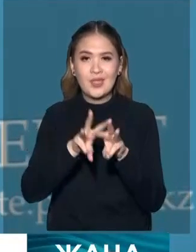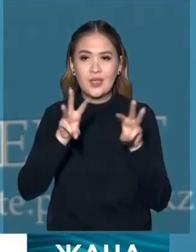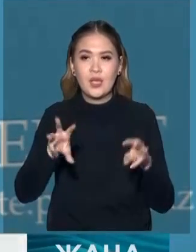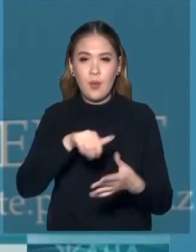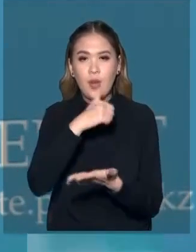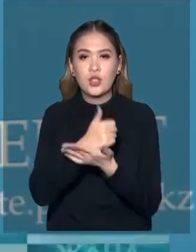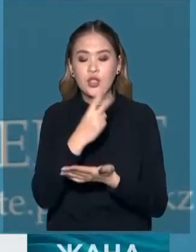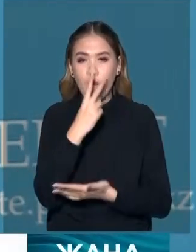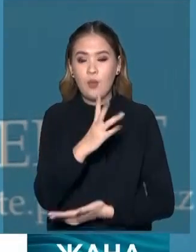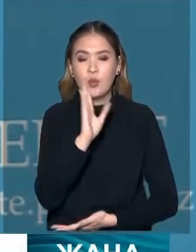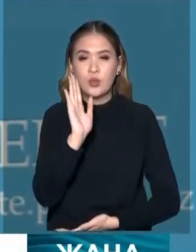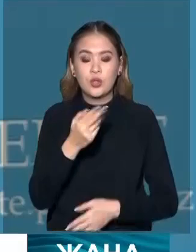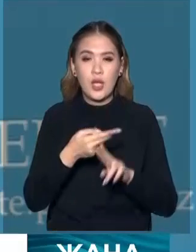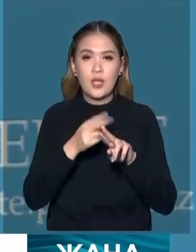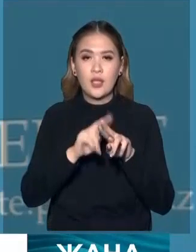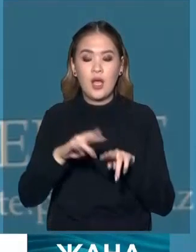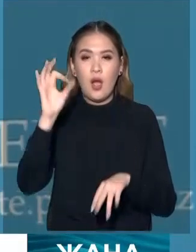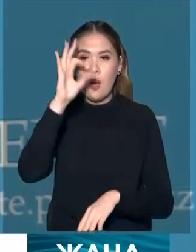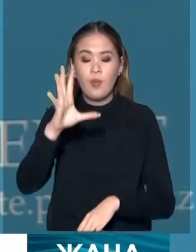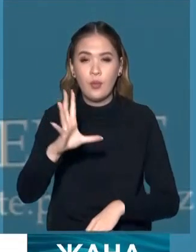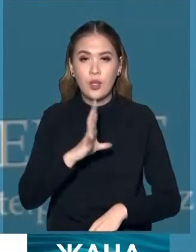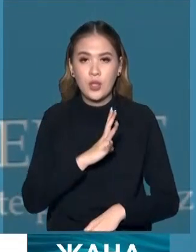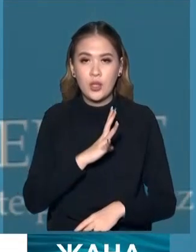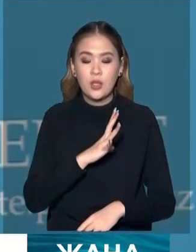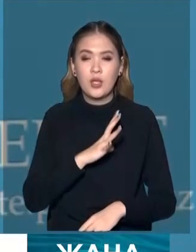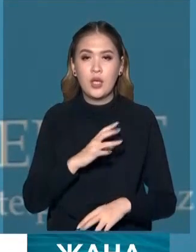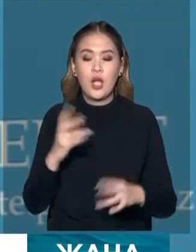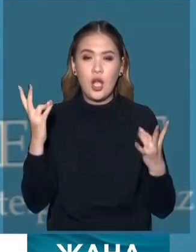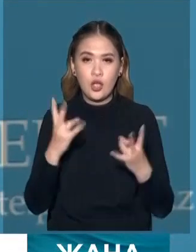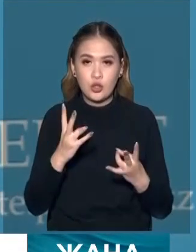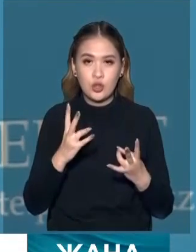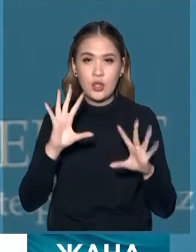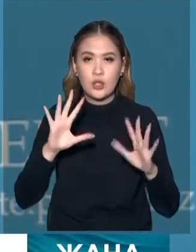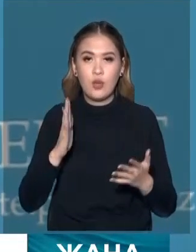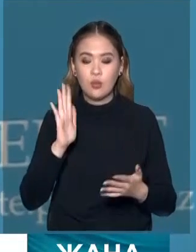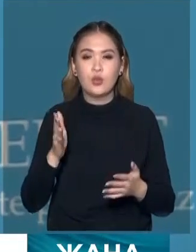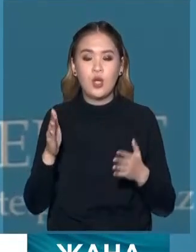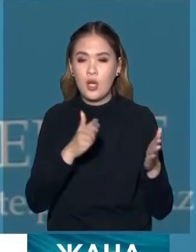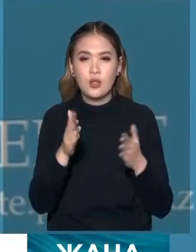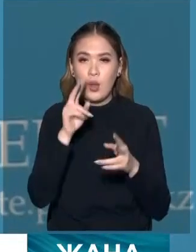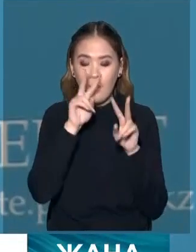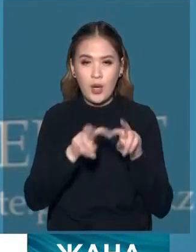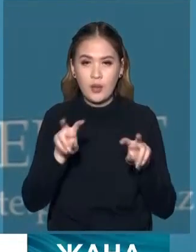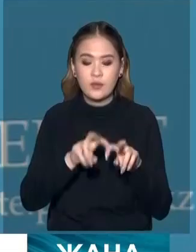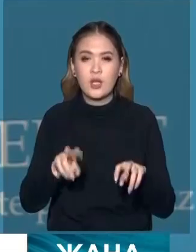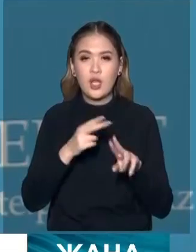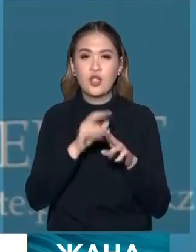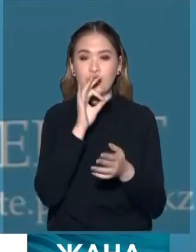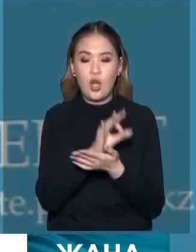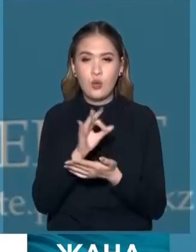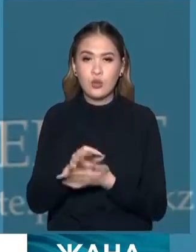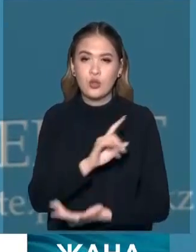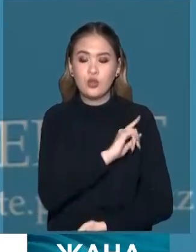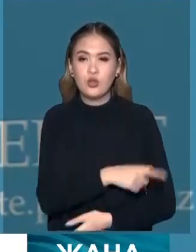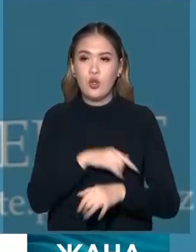басшыларын тыңдаймыз. Бұл тұрғыда заңнаманы күшейтетін тұстарын қарастырамыз. Қажет болса, өндірістегі қауіпсіздікті қамтамасыз ету бағытында жауапкершілікті